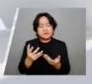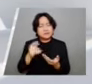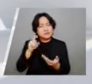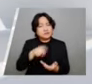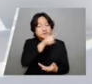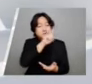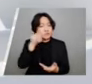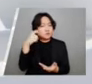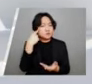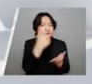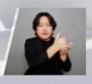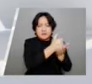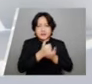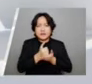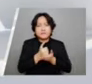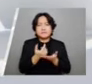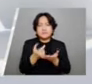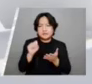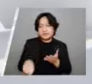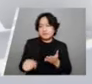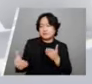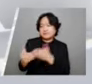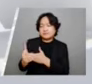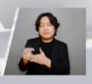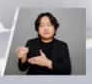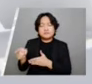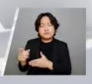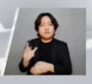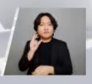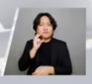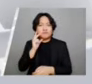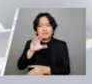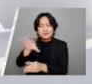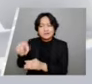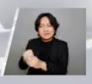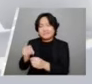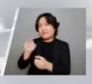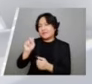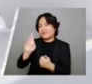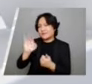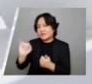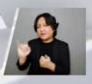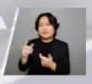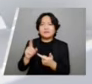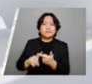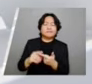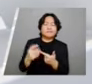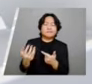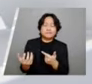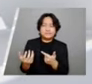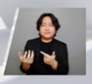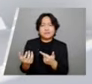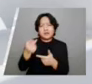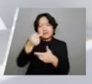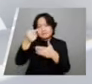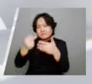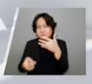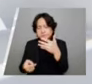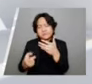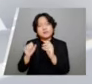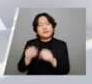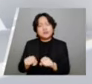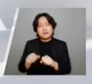o ng mga NBI, sila yung mas may poder para tingnan po ang mga kasong